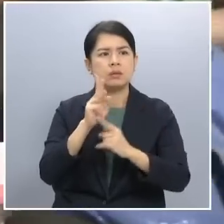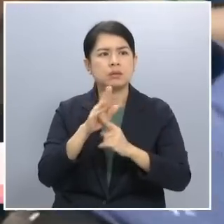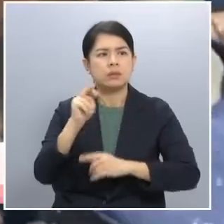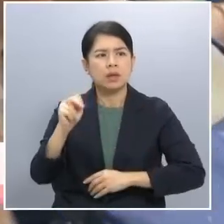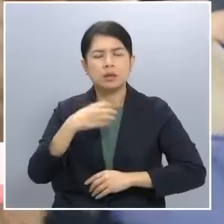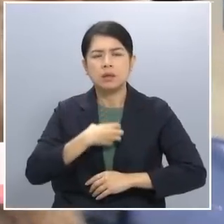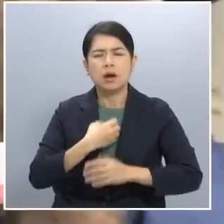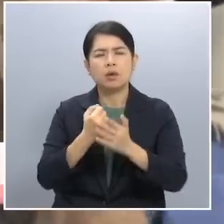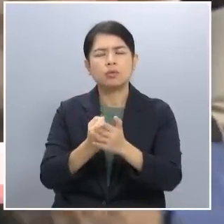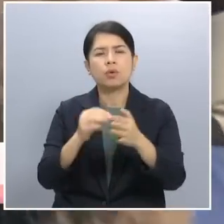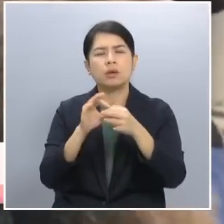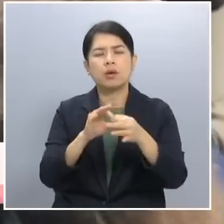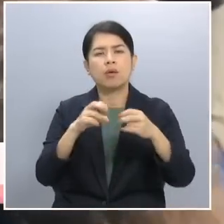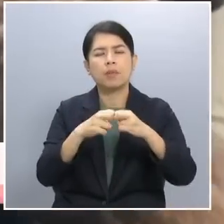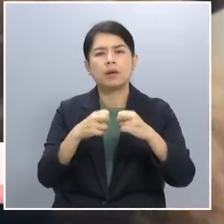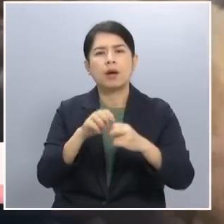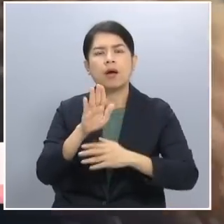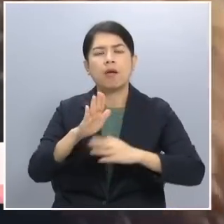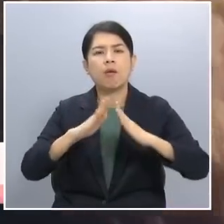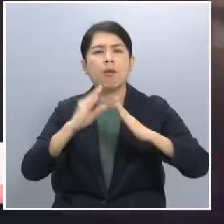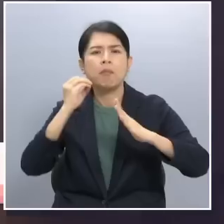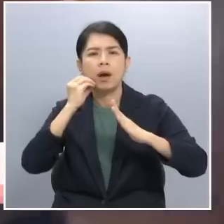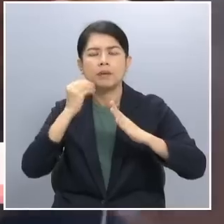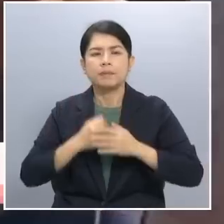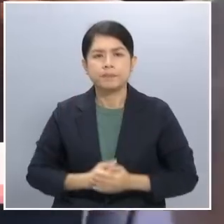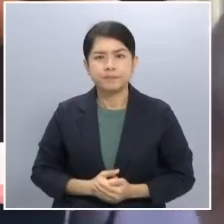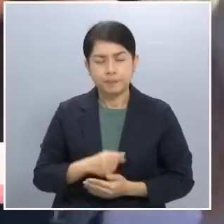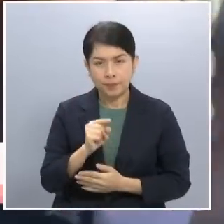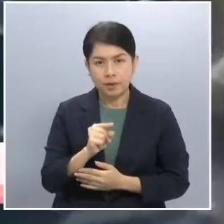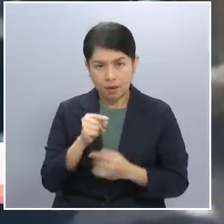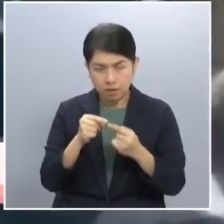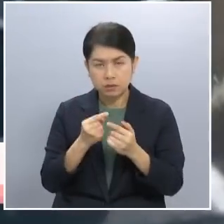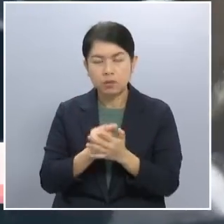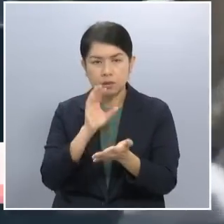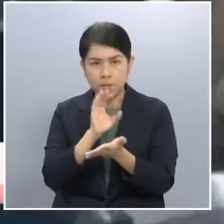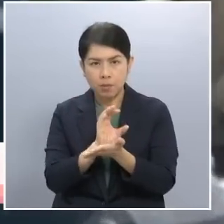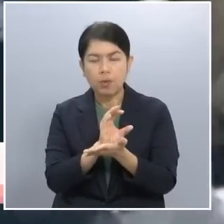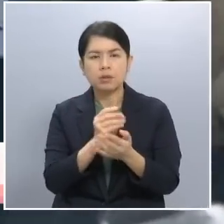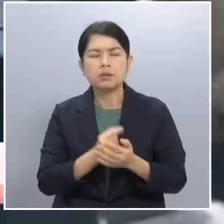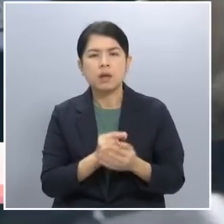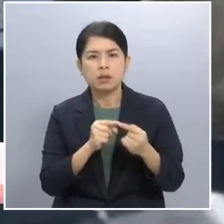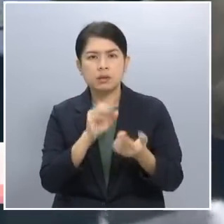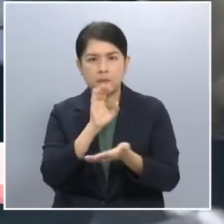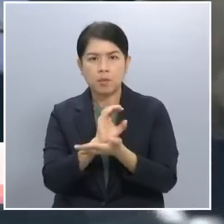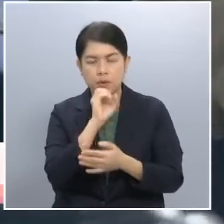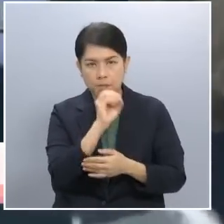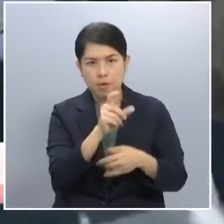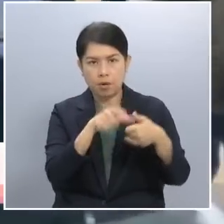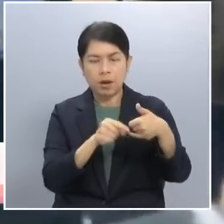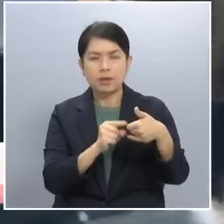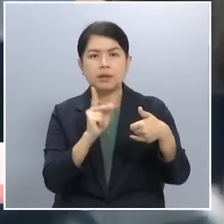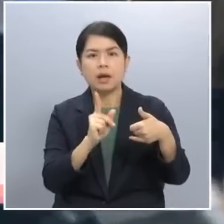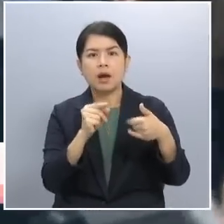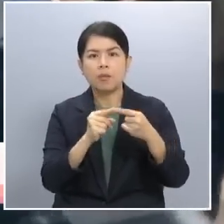น่อยตำรวจเนี่ยก็เลยให้นักข่าวนะฮะชื่อคุณมนของทางคุณพุทธเขานะฮะก็โทรศัพท์ไปประสาน